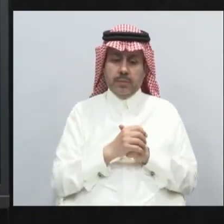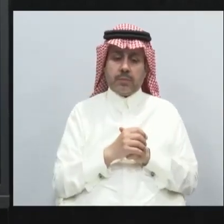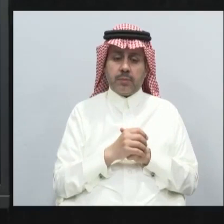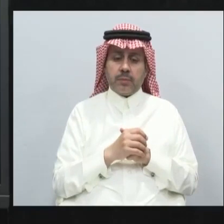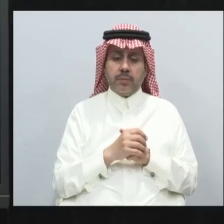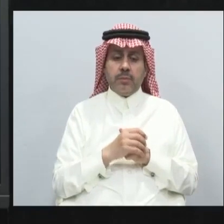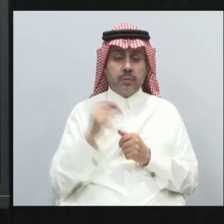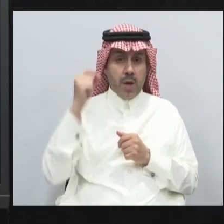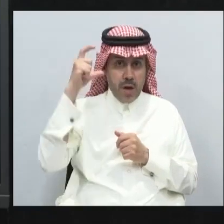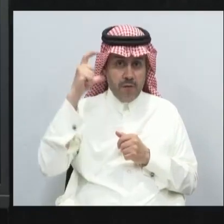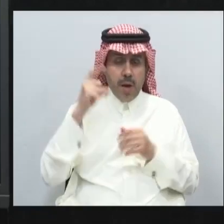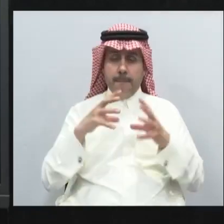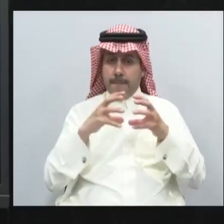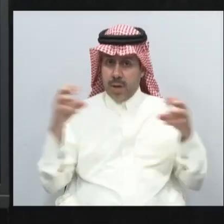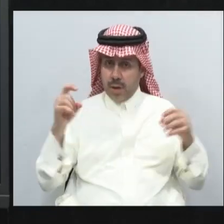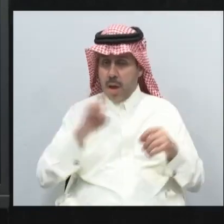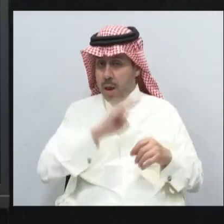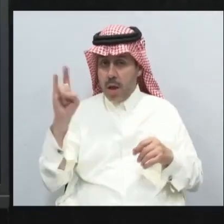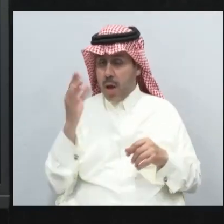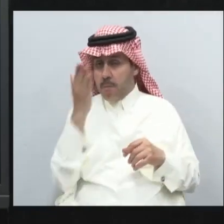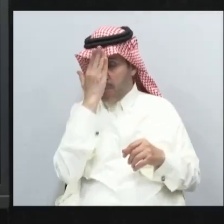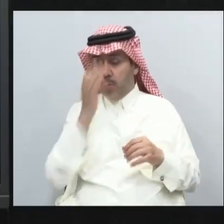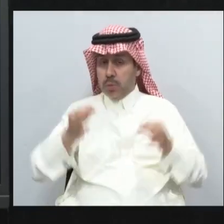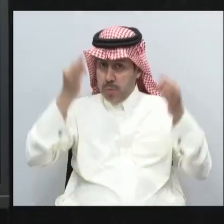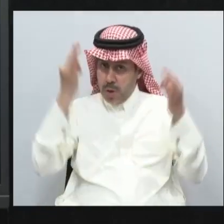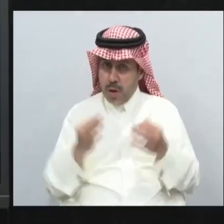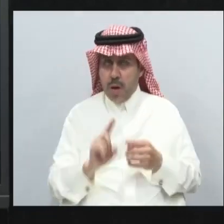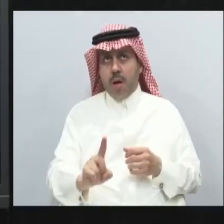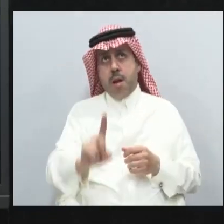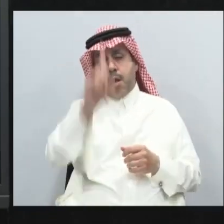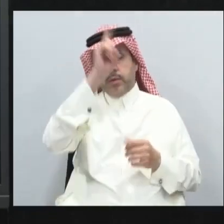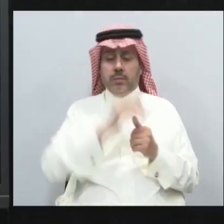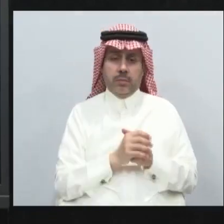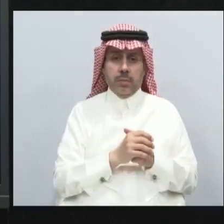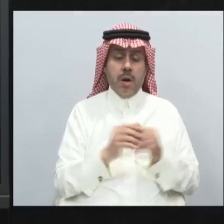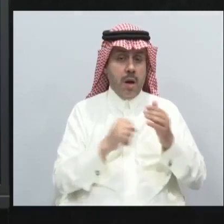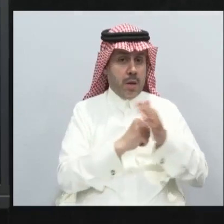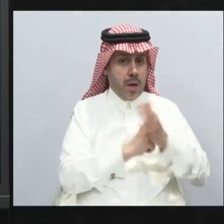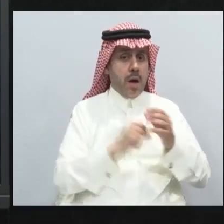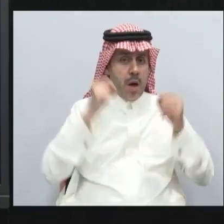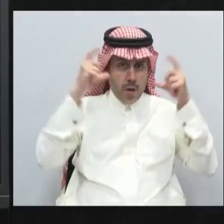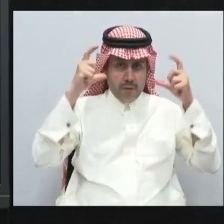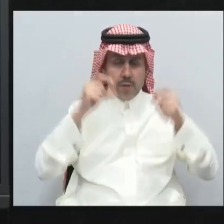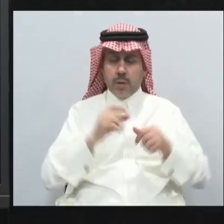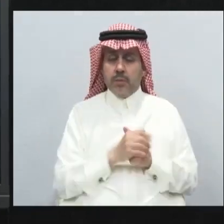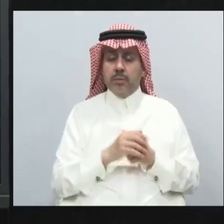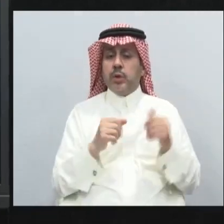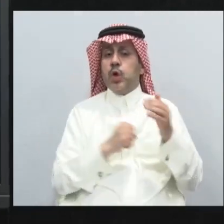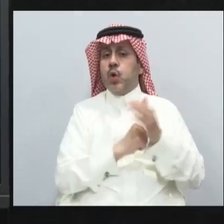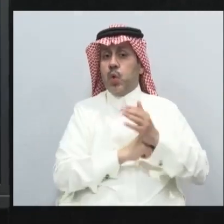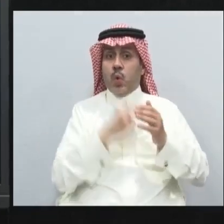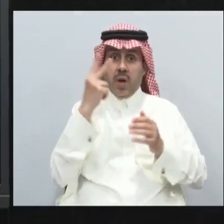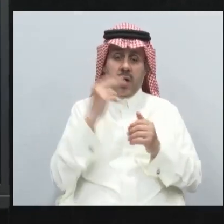فعرفنا ان معناها لا معبود بحق الا الله وعرفنا اركانها انها لها ركنان